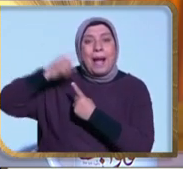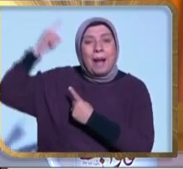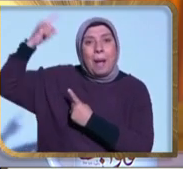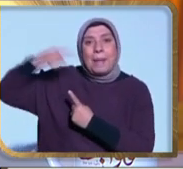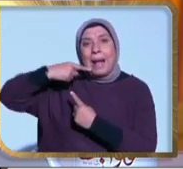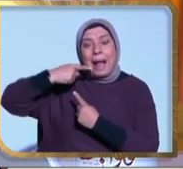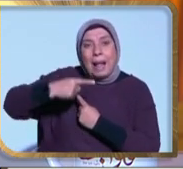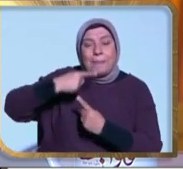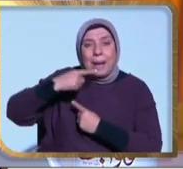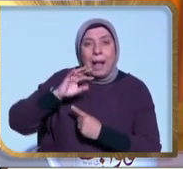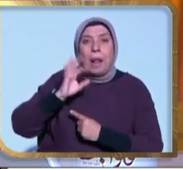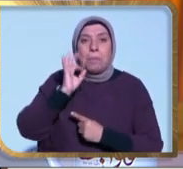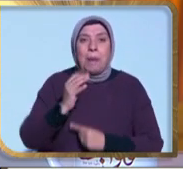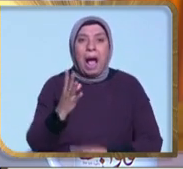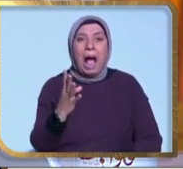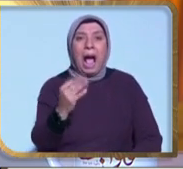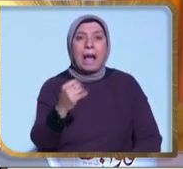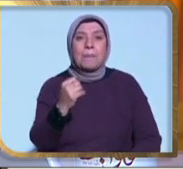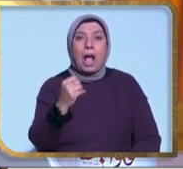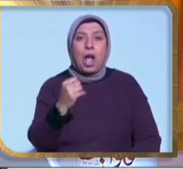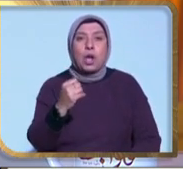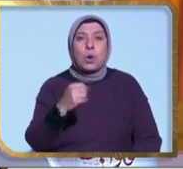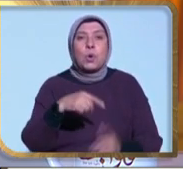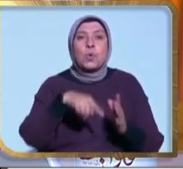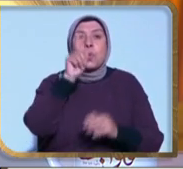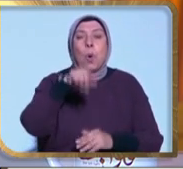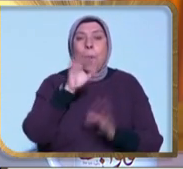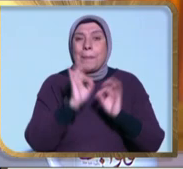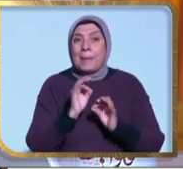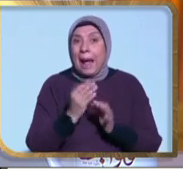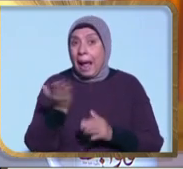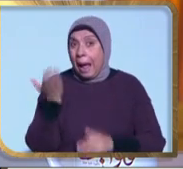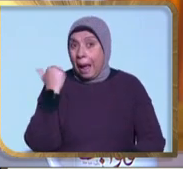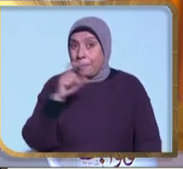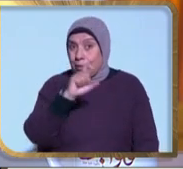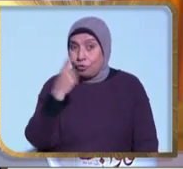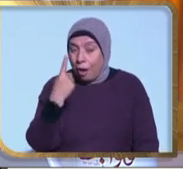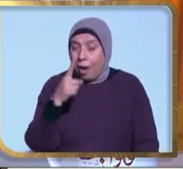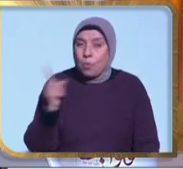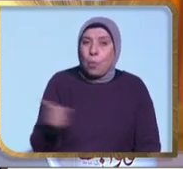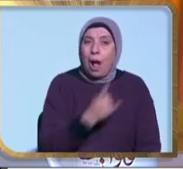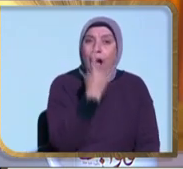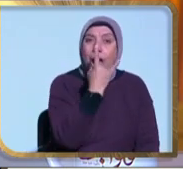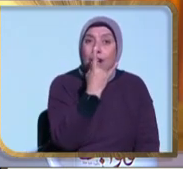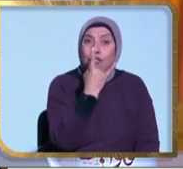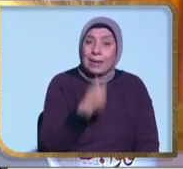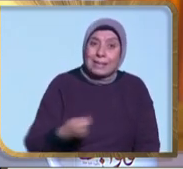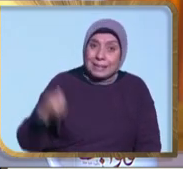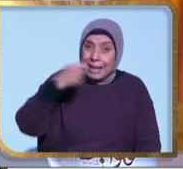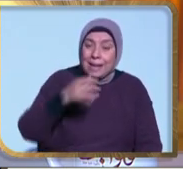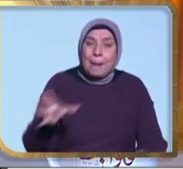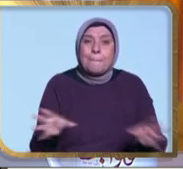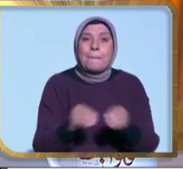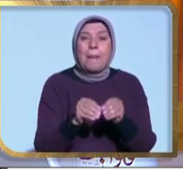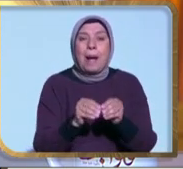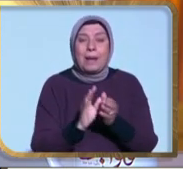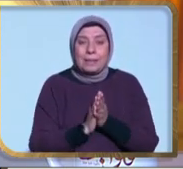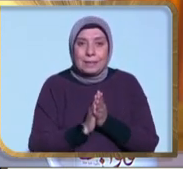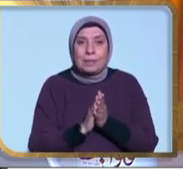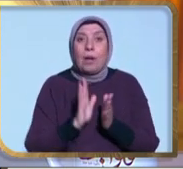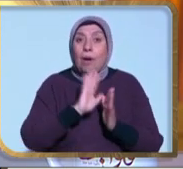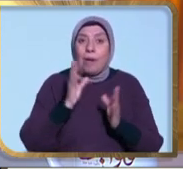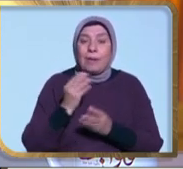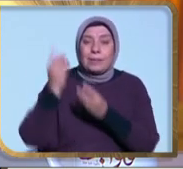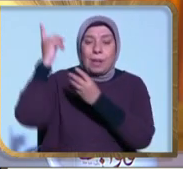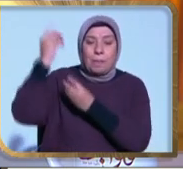عباده وتبتل ومن ضمنها كام الصيام وبدا ليتسلم الواح التوراه فيما